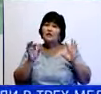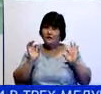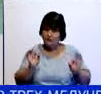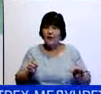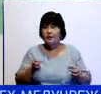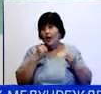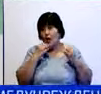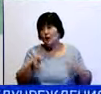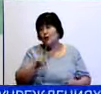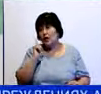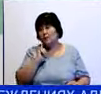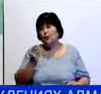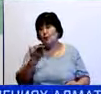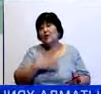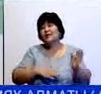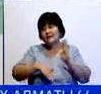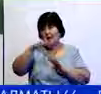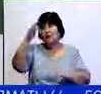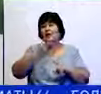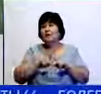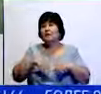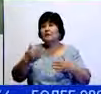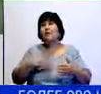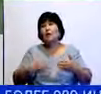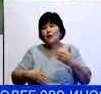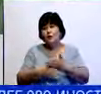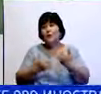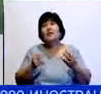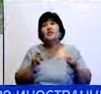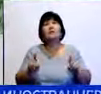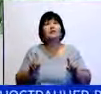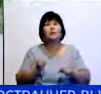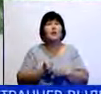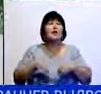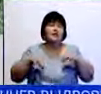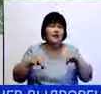правильная. Хорошая молодежь у нас растет. Со своей стороны мы поможем, чем сможем,